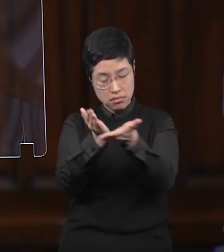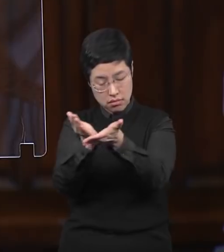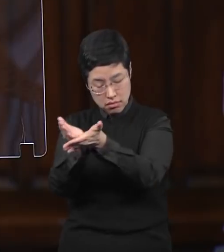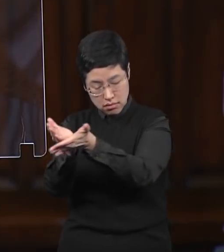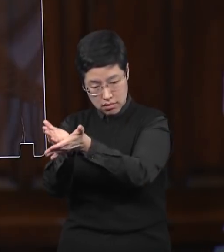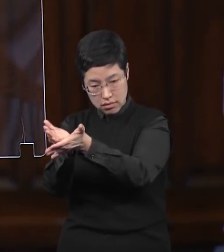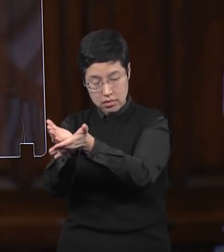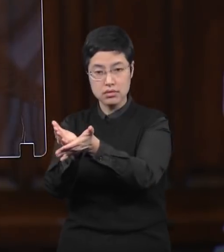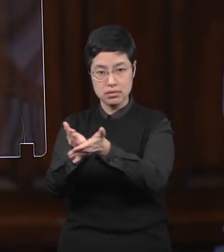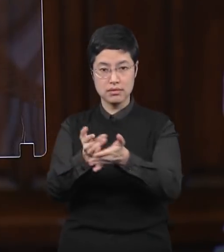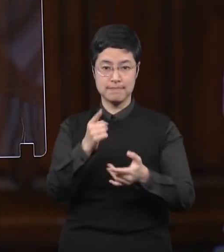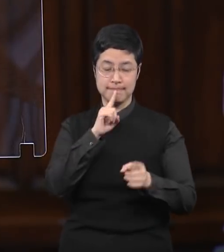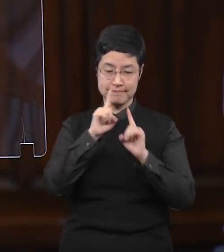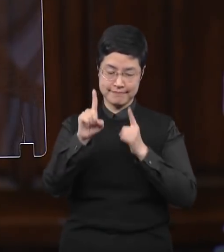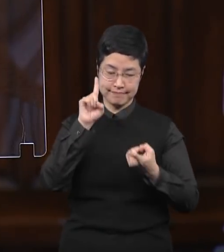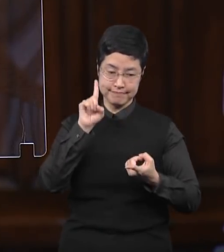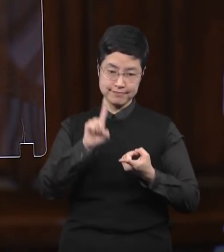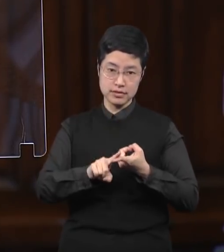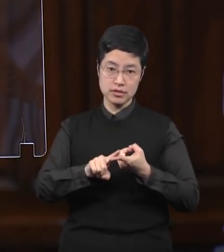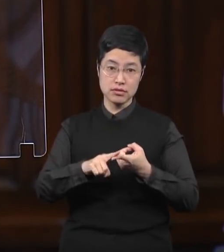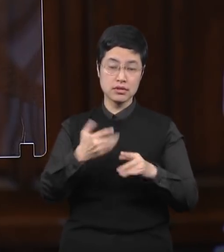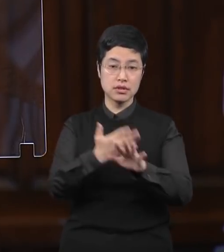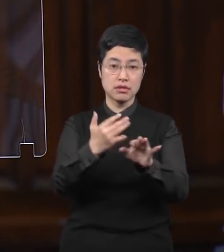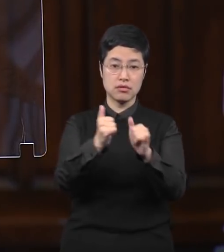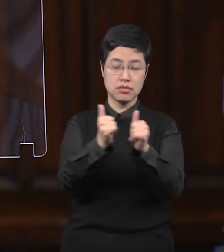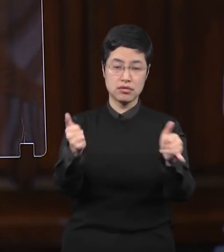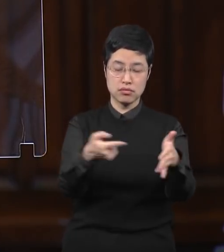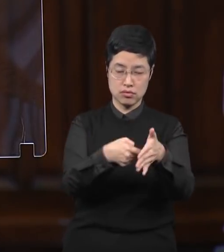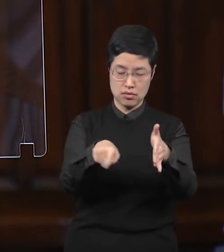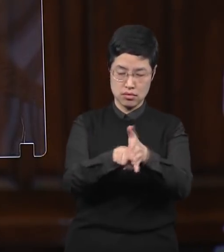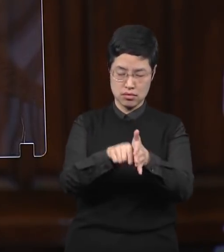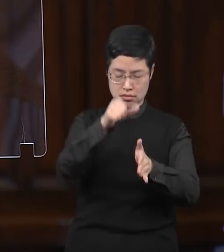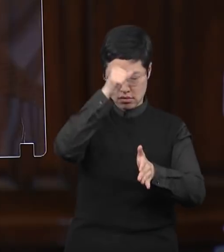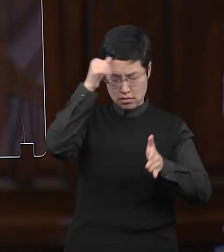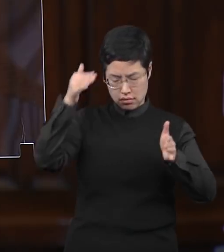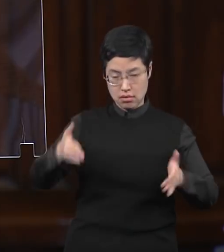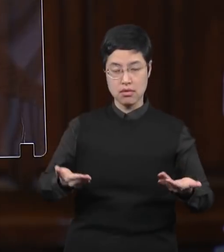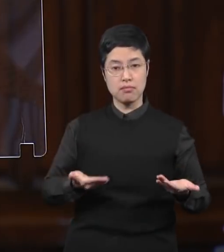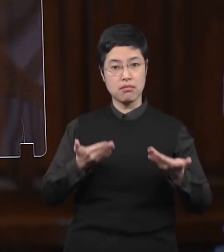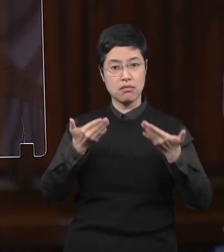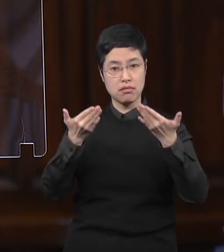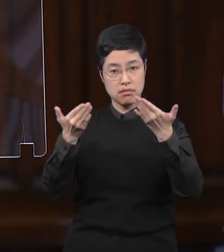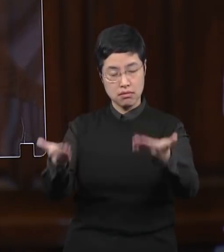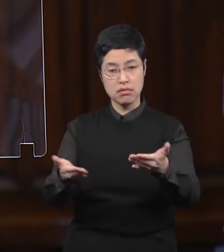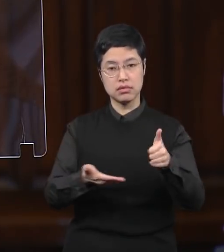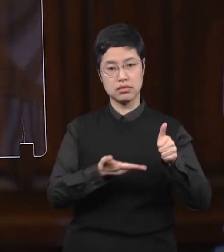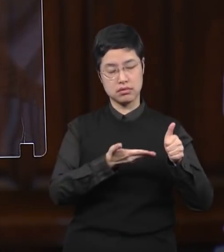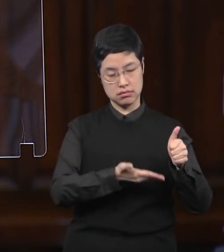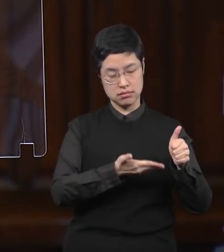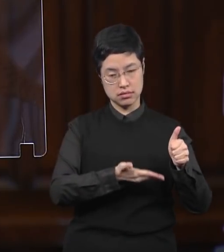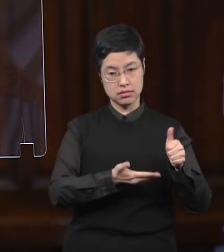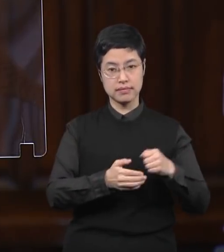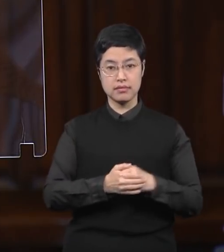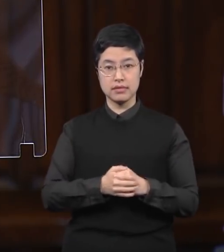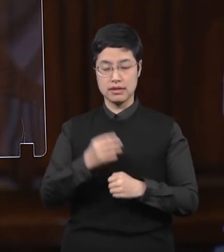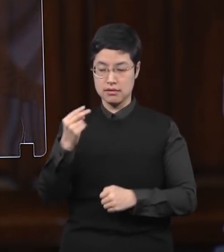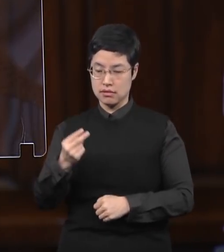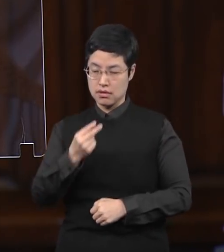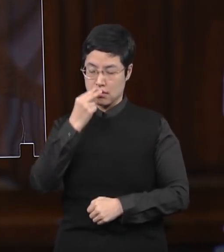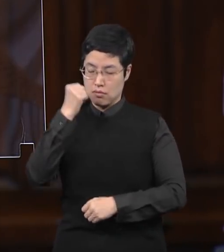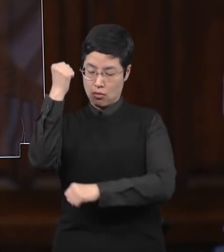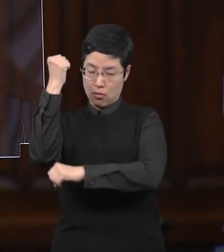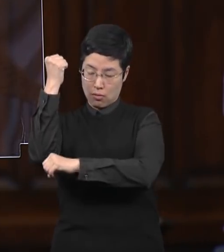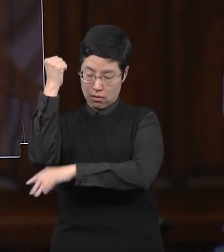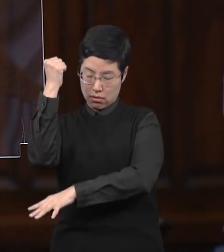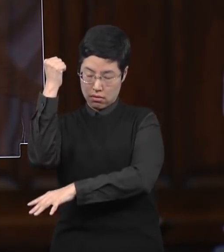다른 이들을 위해 전생애를 봉헌하신 주기형님을 생명의